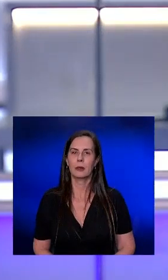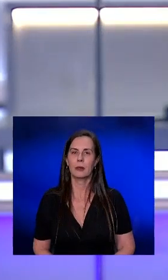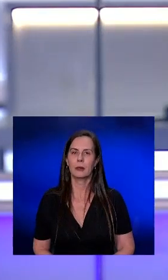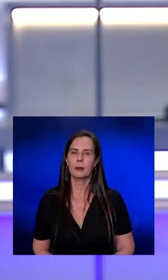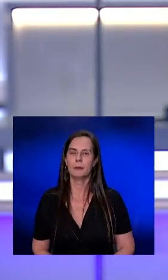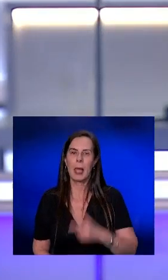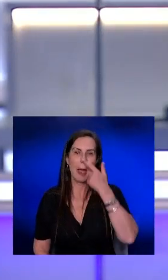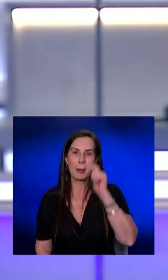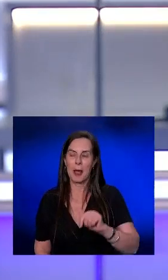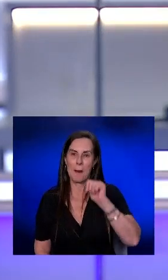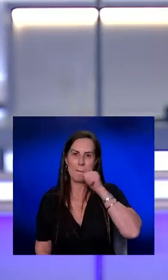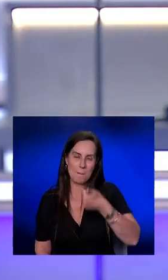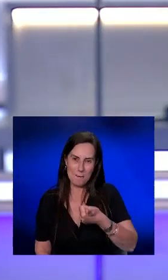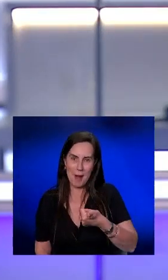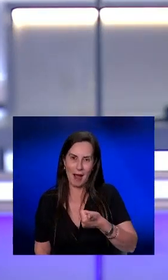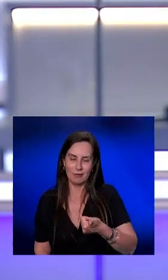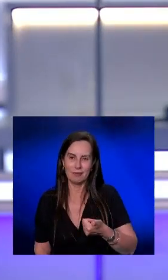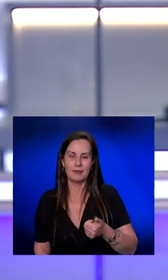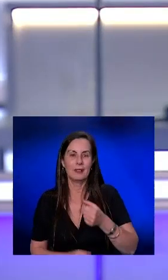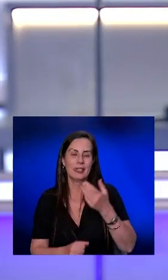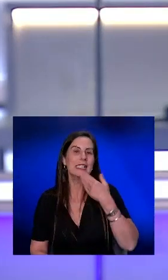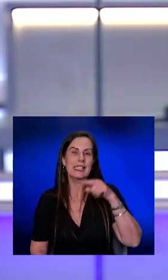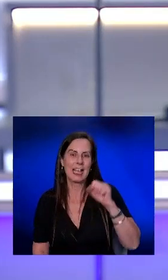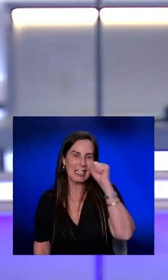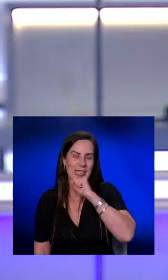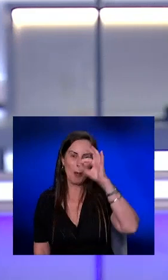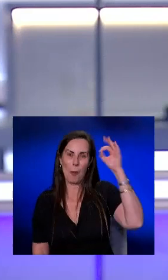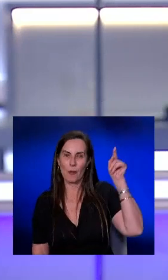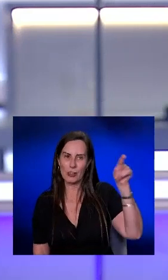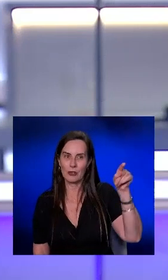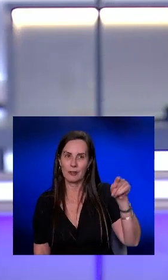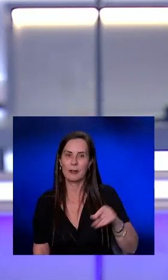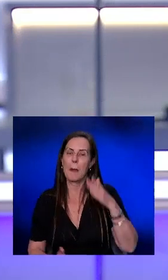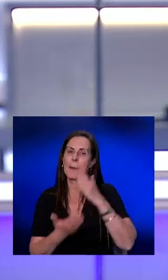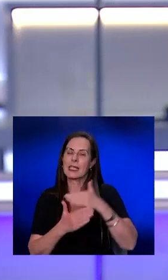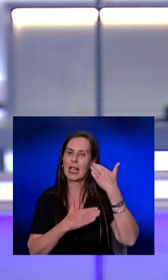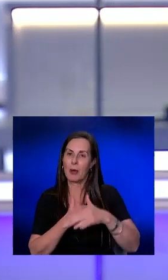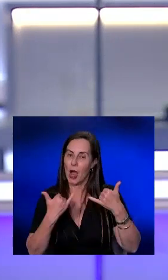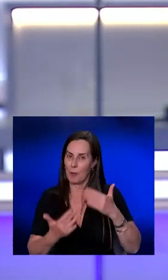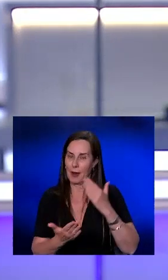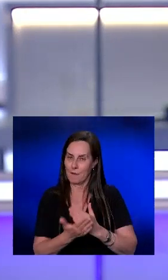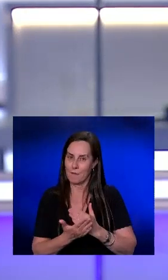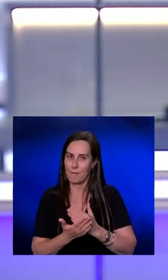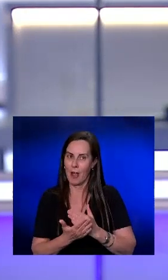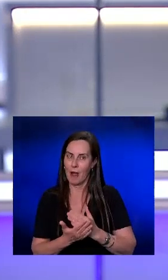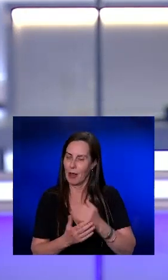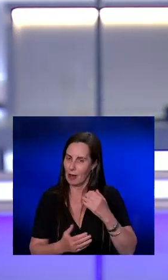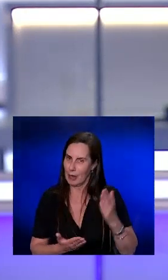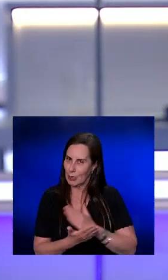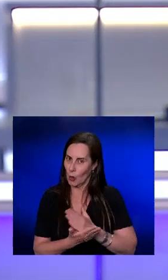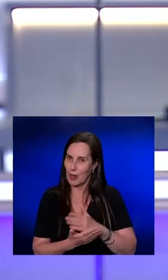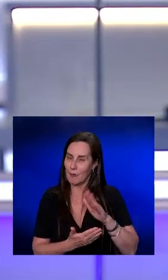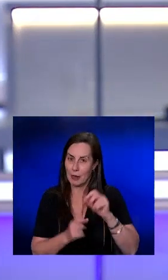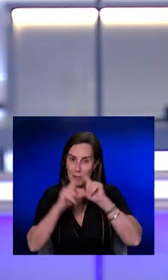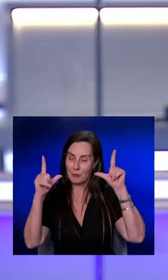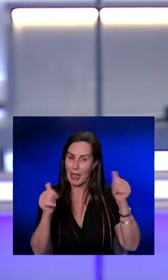באיטליה יעלה מחר על במת האירוויזיון הנציג הישראלי מיכאל בן דוד בחצי הגמר השני. היום הוא כבר העלה הילוך בהכנות וגם הפתיע את